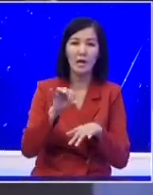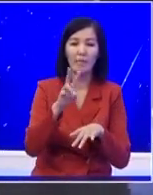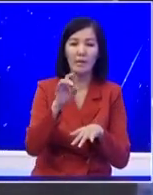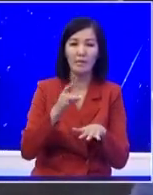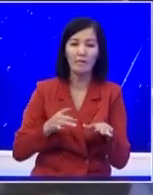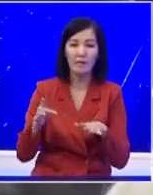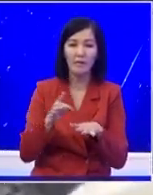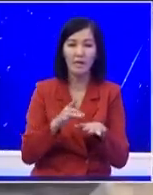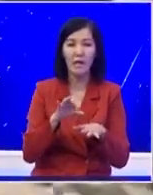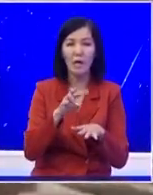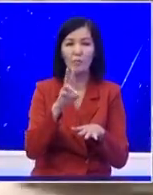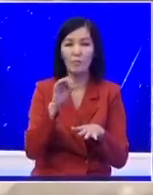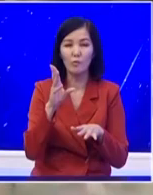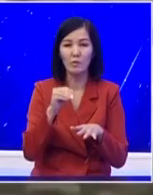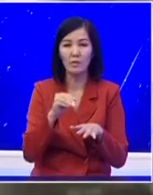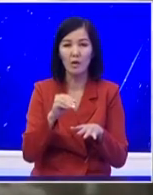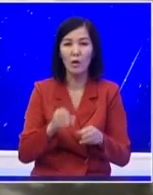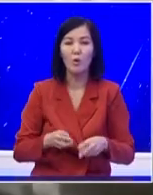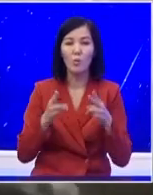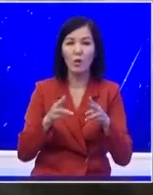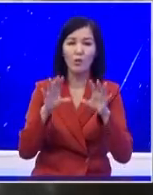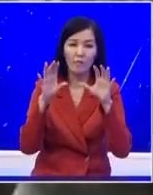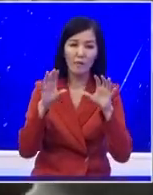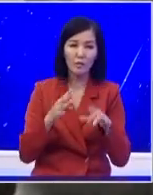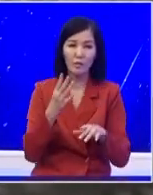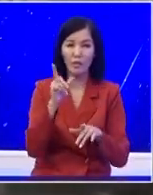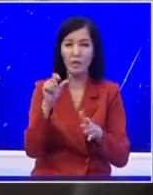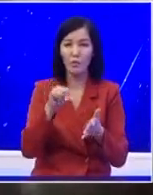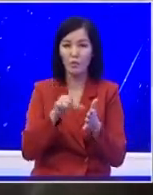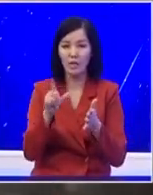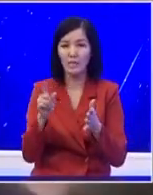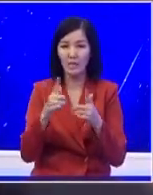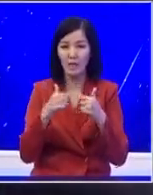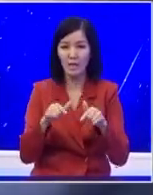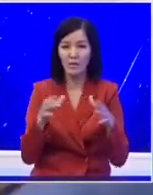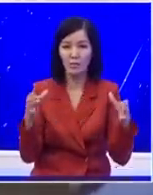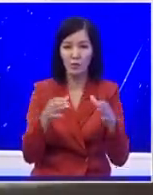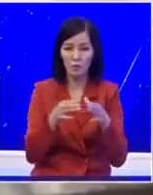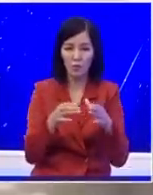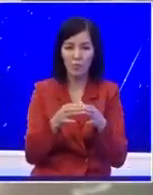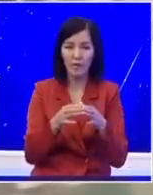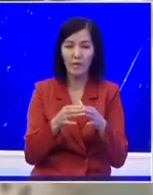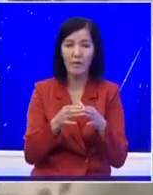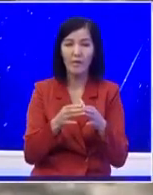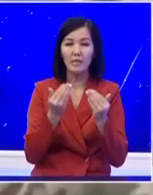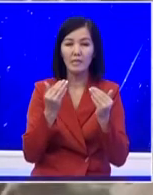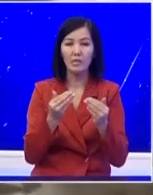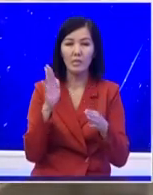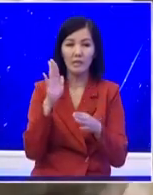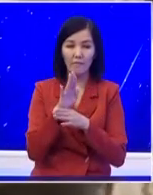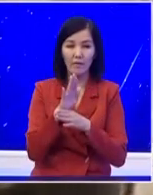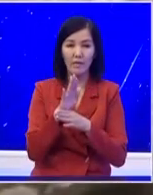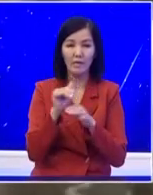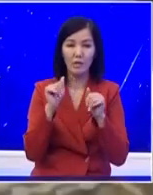и Амурской области. В рамках уголовного дела задержаны еще 4 участника организованной группы. Им обвинения уже предъявлены. По